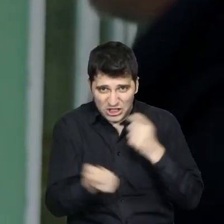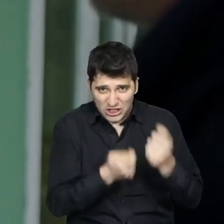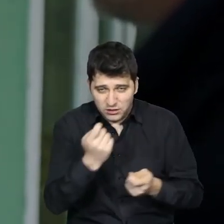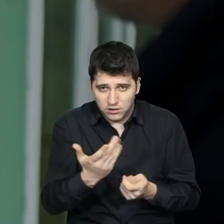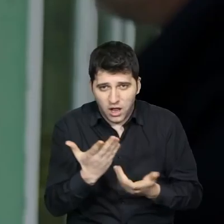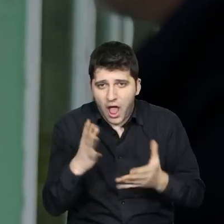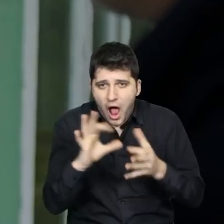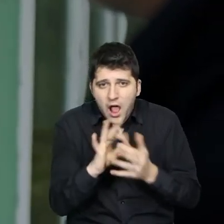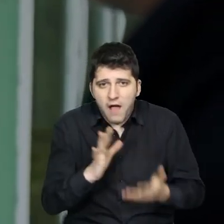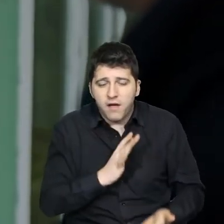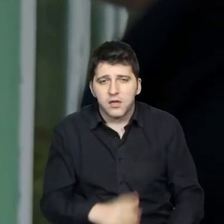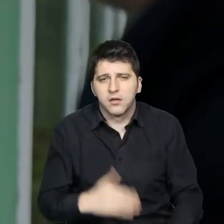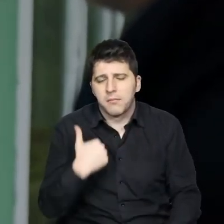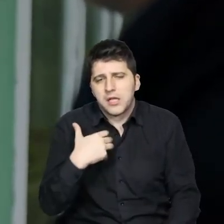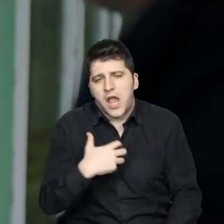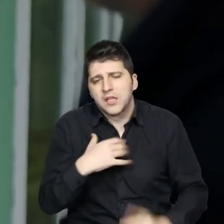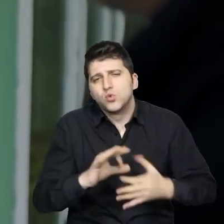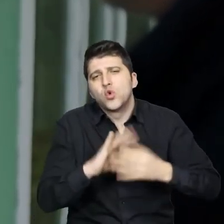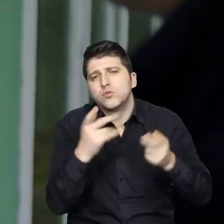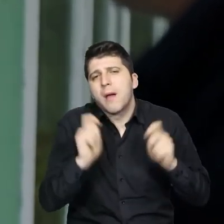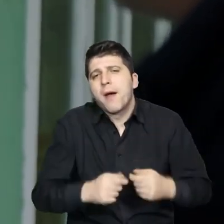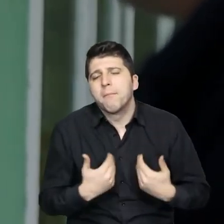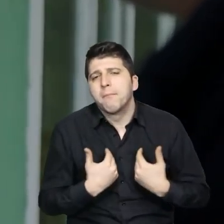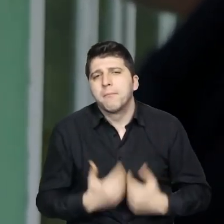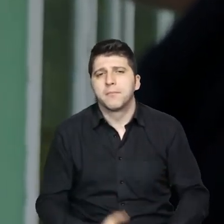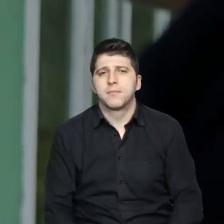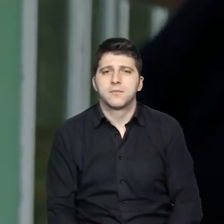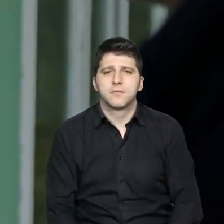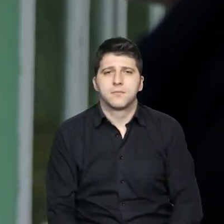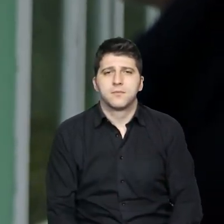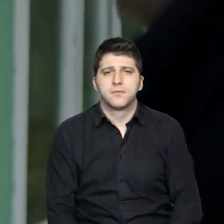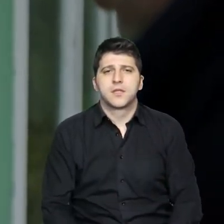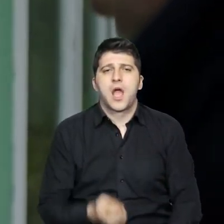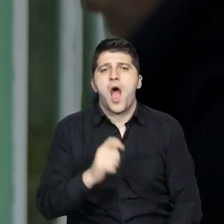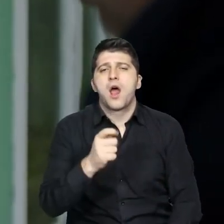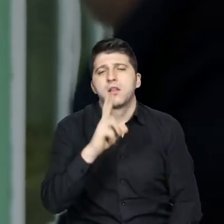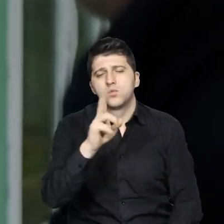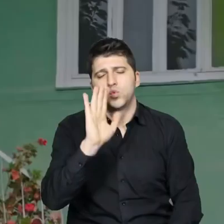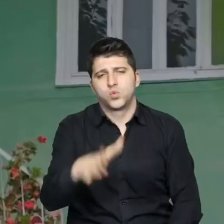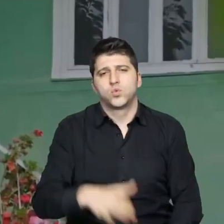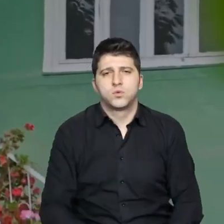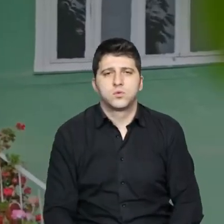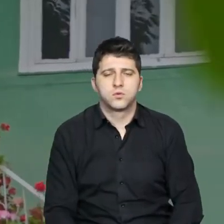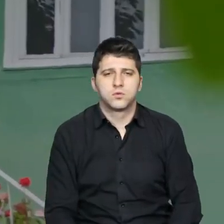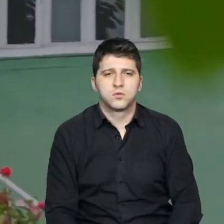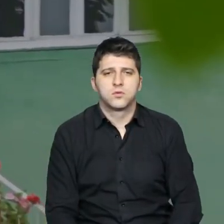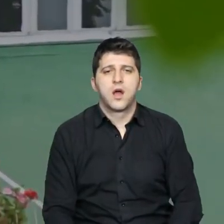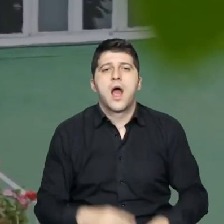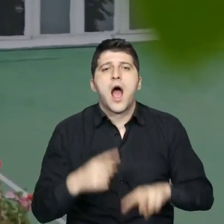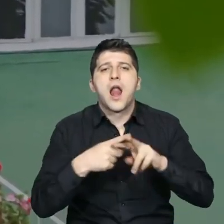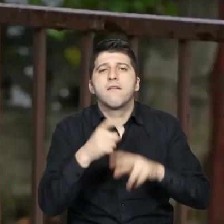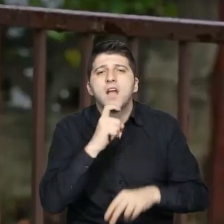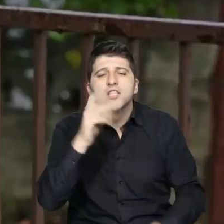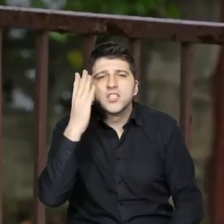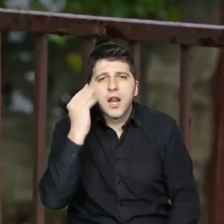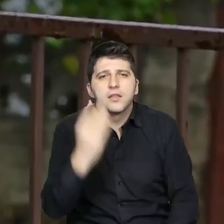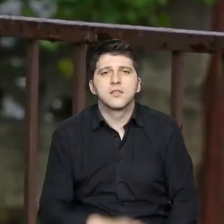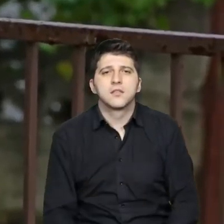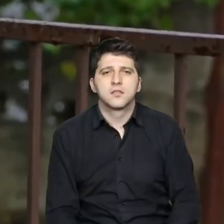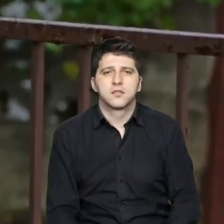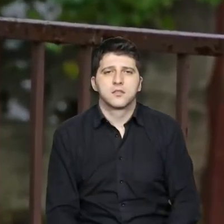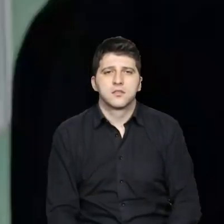İbrahim? Ben başımı çaresine bakarım. Anahtarın sende kalsın. Gidiyor. Alev beni yanlış anladın.